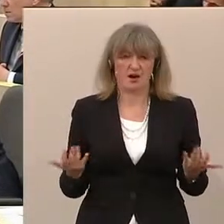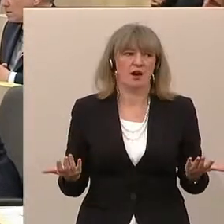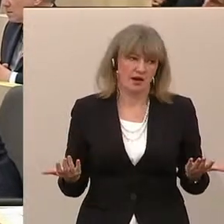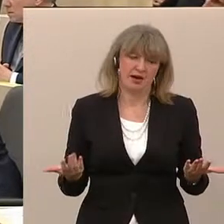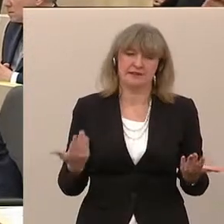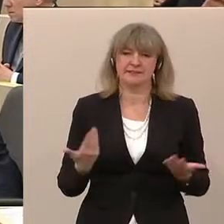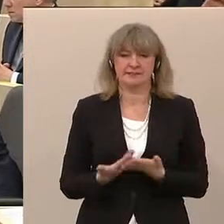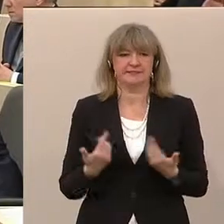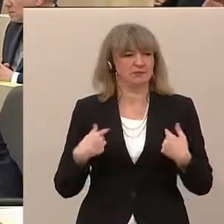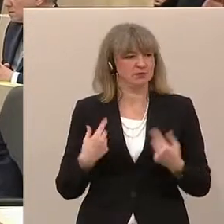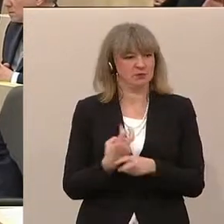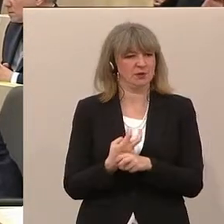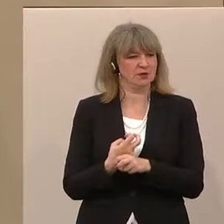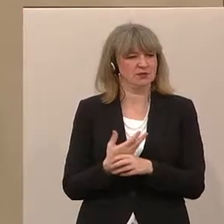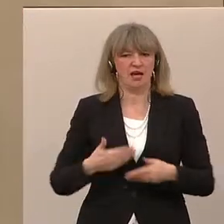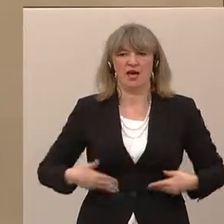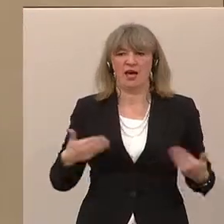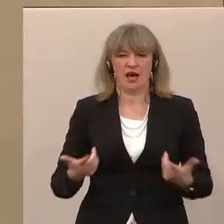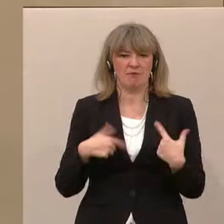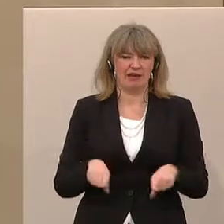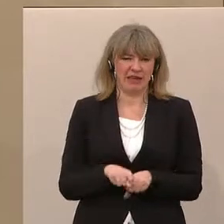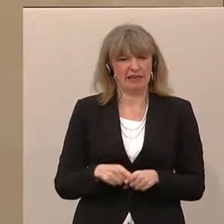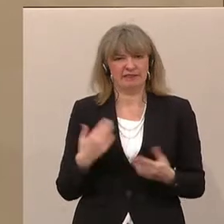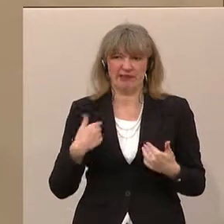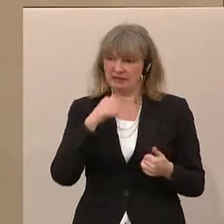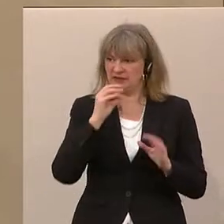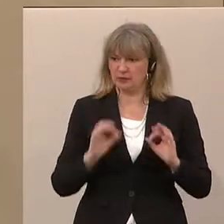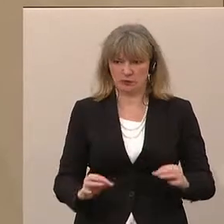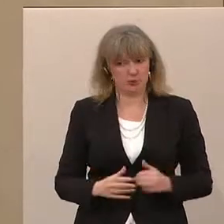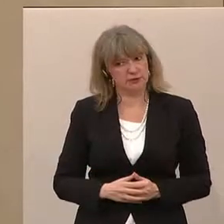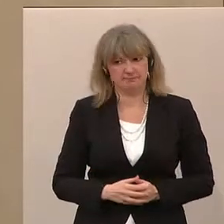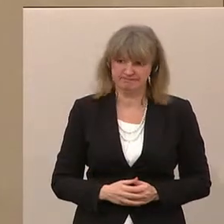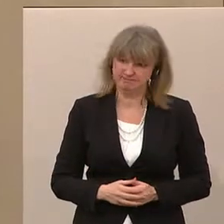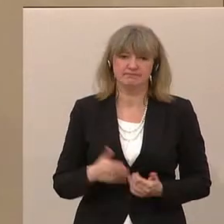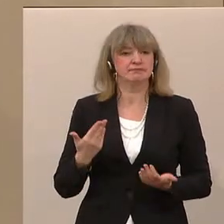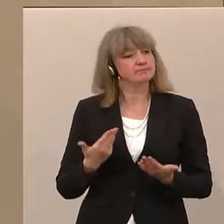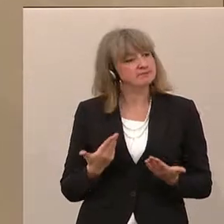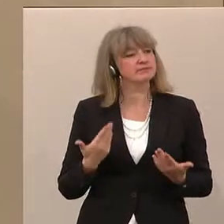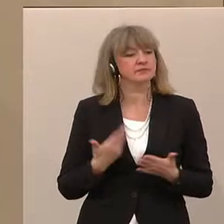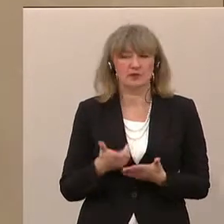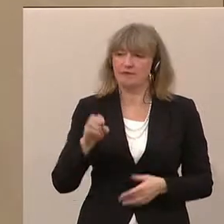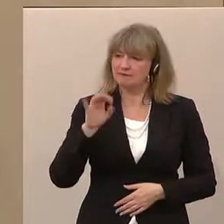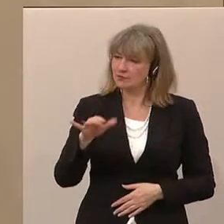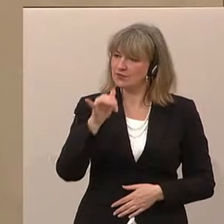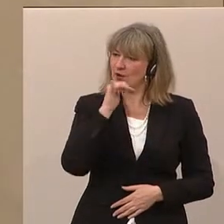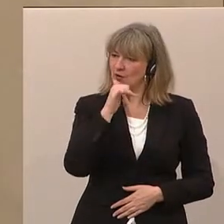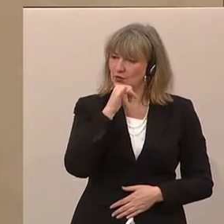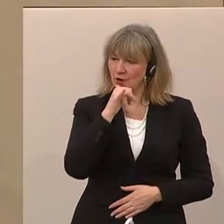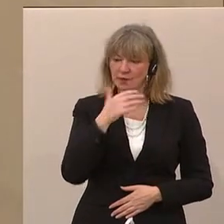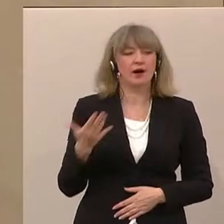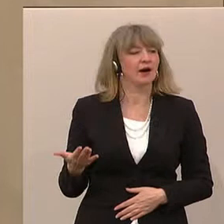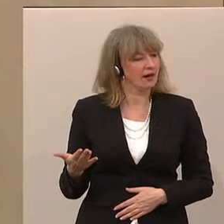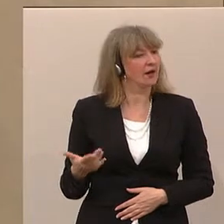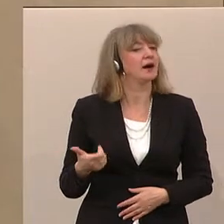hat. Und das hat unser österreichisches Heimatland nicht wirklich weitergebracht. Und da muss man schon auch festhalten, das hat am 15. Oktober